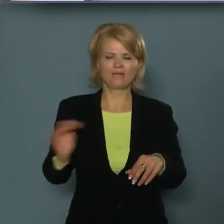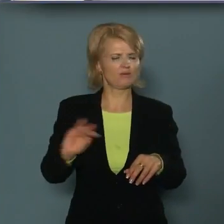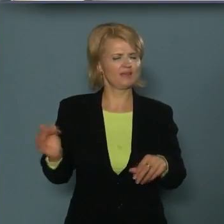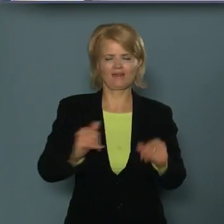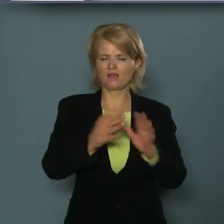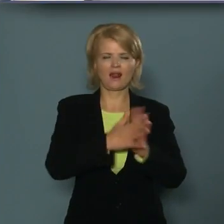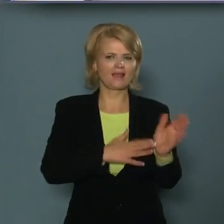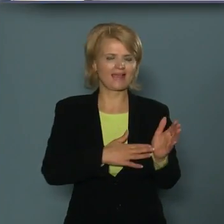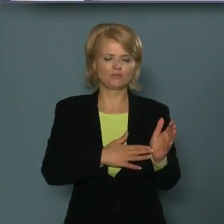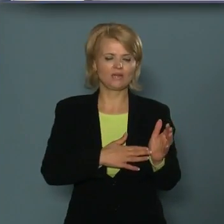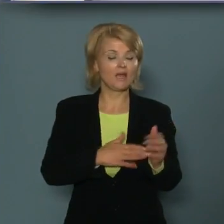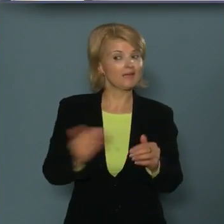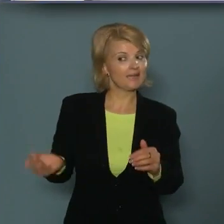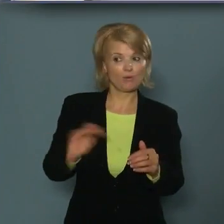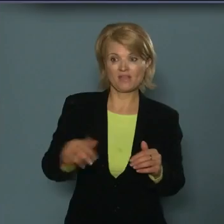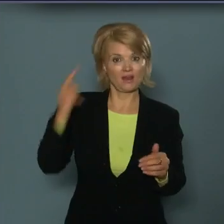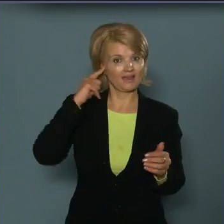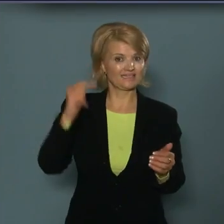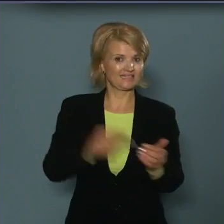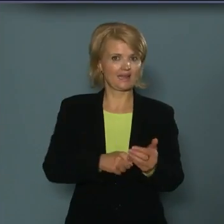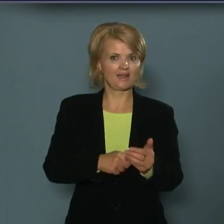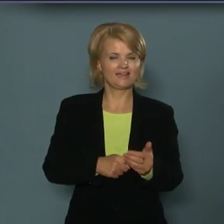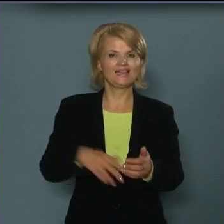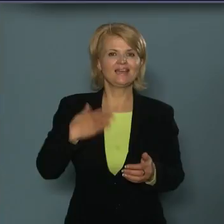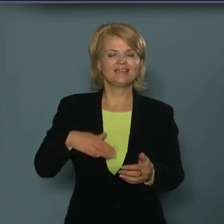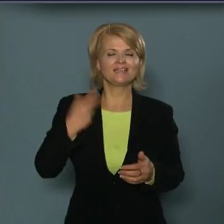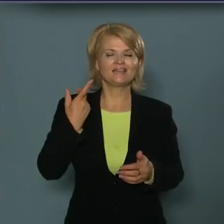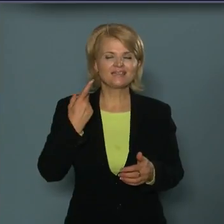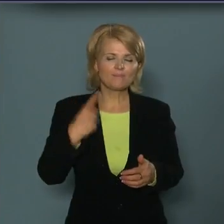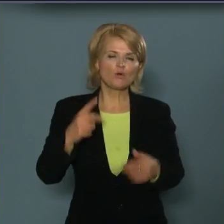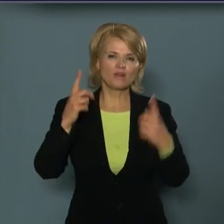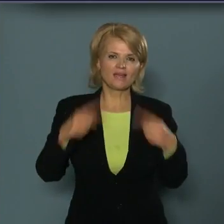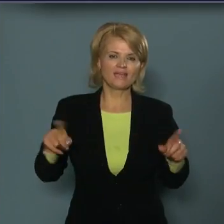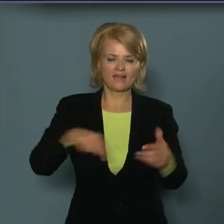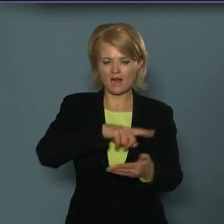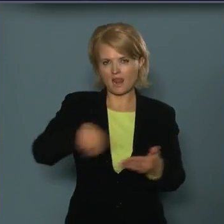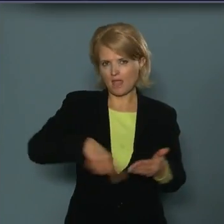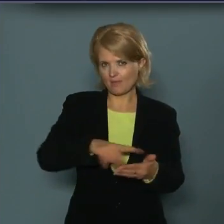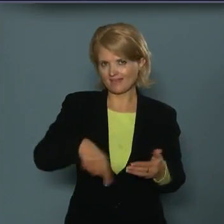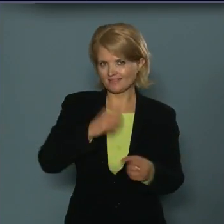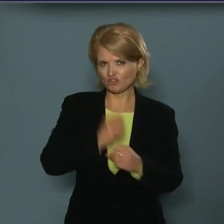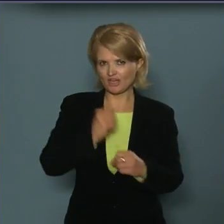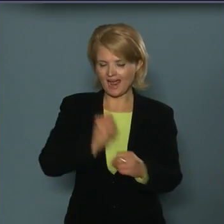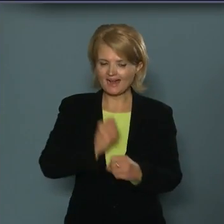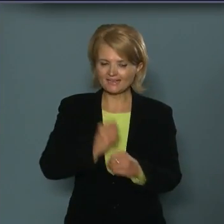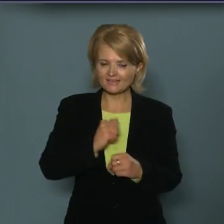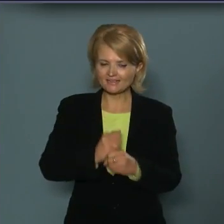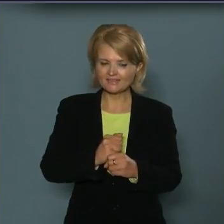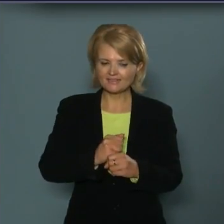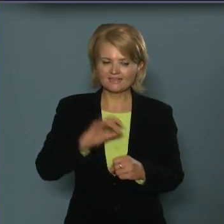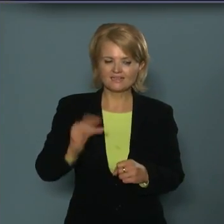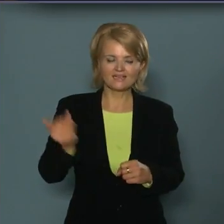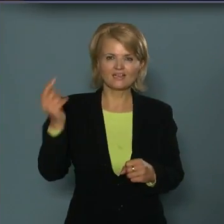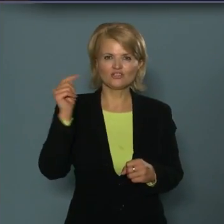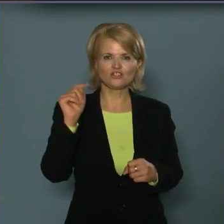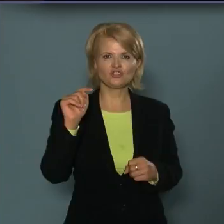gyerekekkel kezdődött, én nem a gyerekeket céloztam meg. Szerettem volna énekelni, egy lemezt csinálni, és ebben